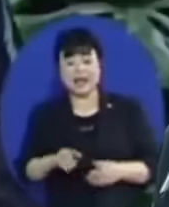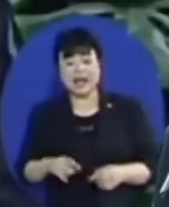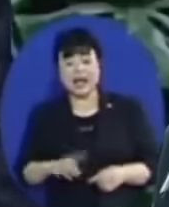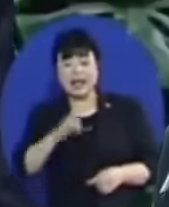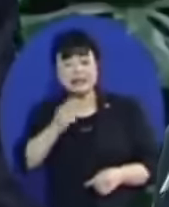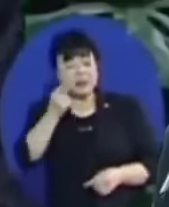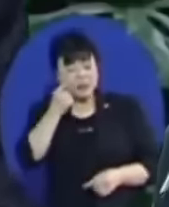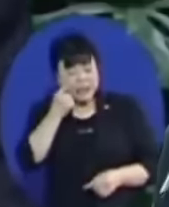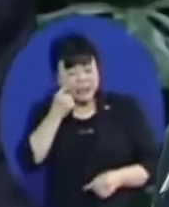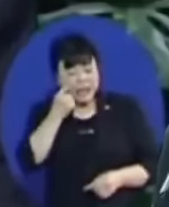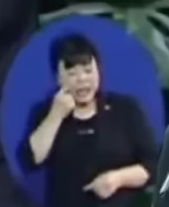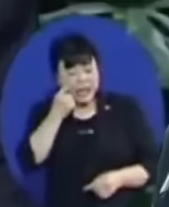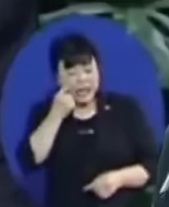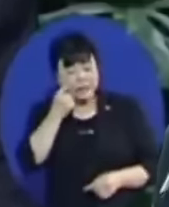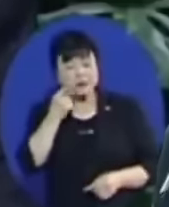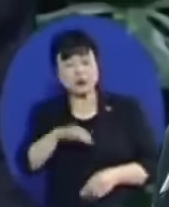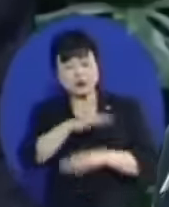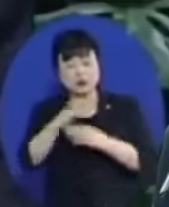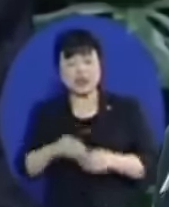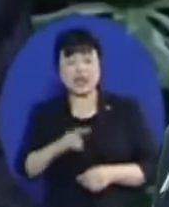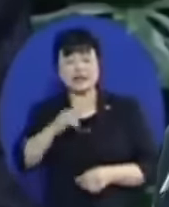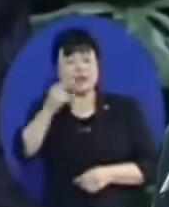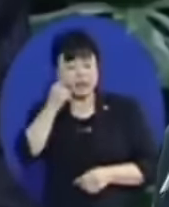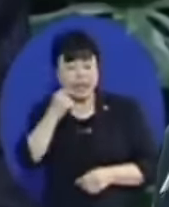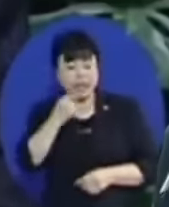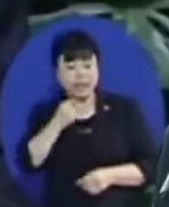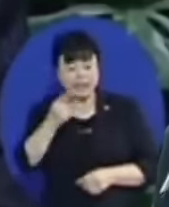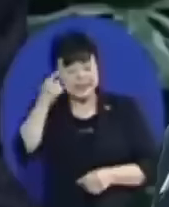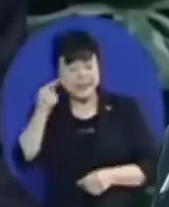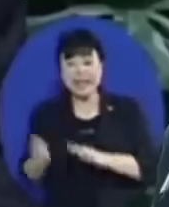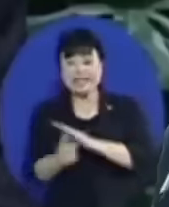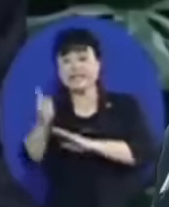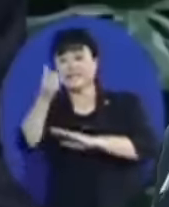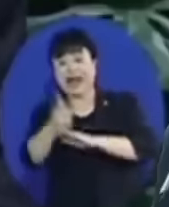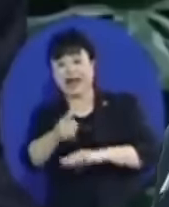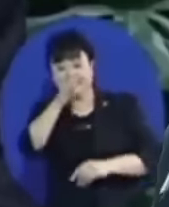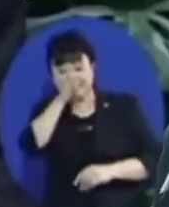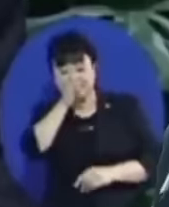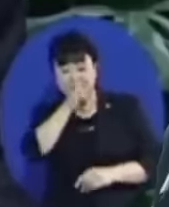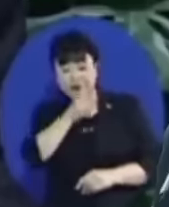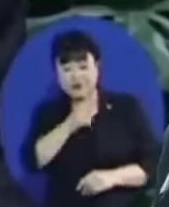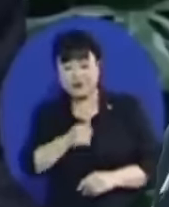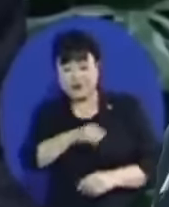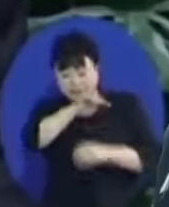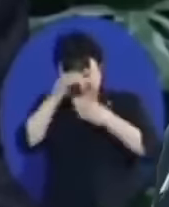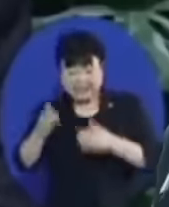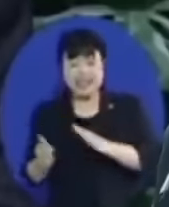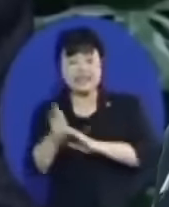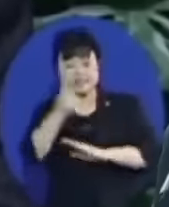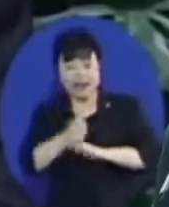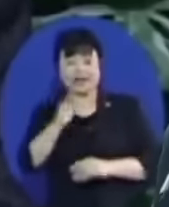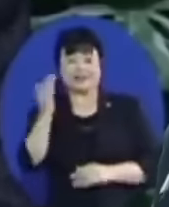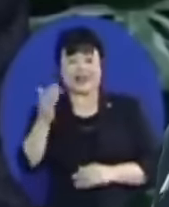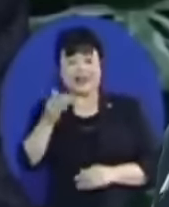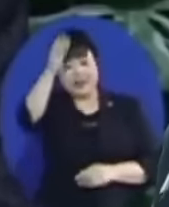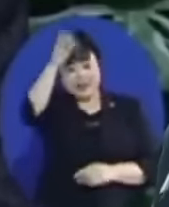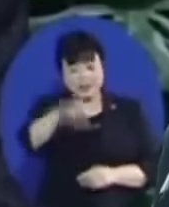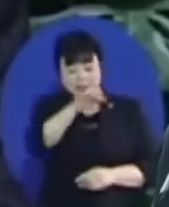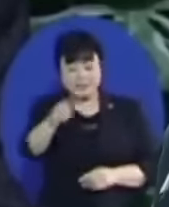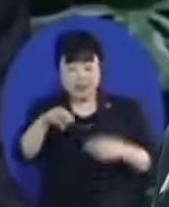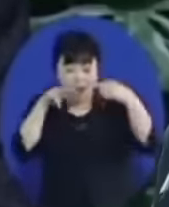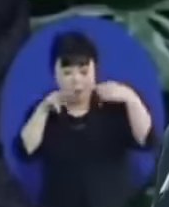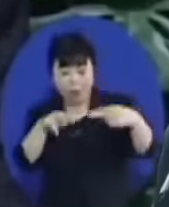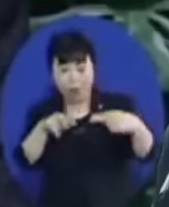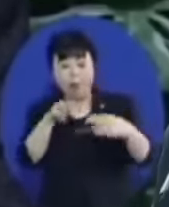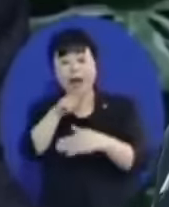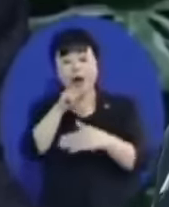부정적이면 인생도 부정적이 되는 것입니다. 생각이 희망차면 그 인생도 희망차게 되는 것입니다. 우리는 십자가를 바라보고